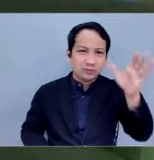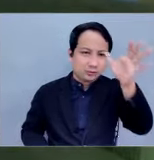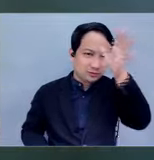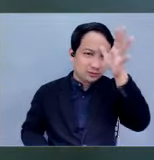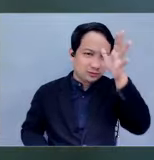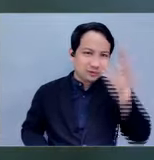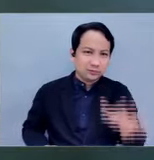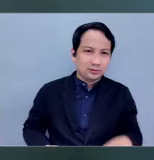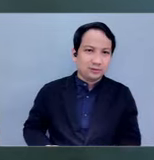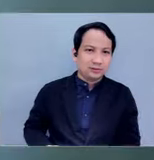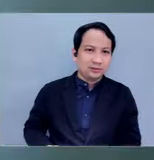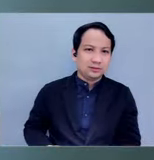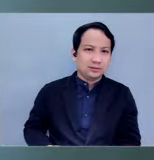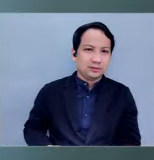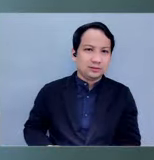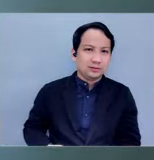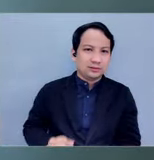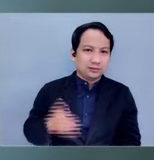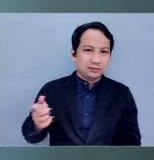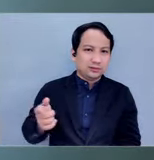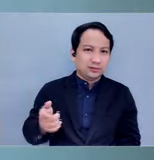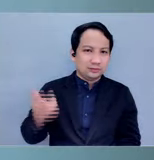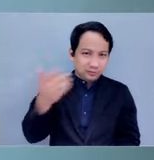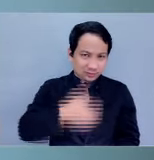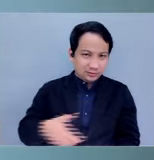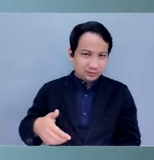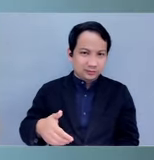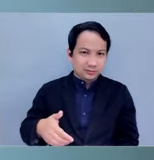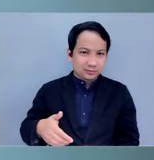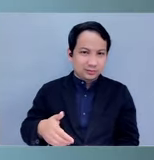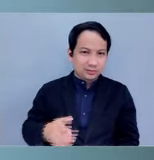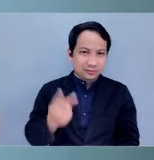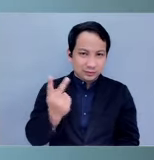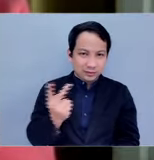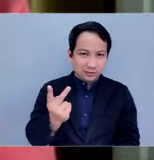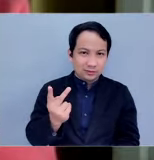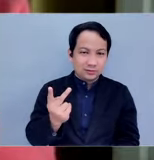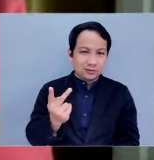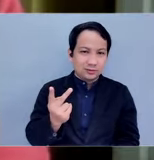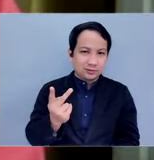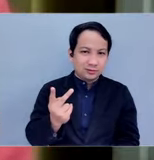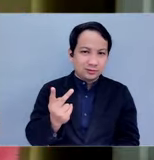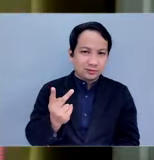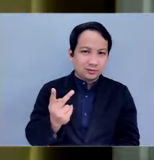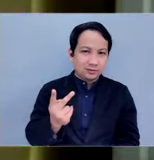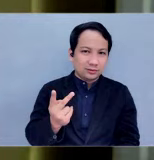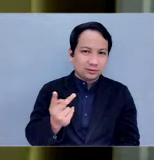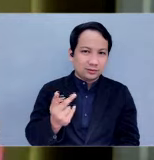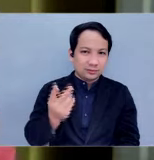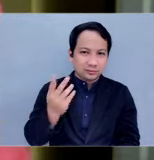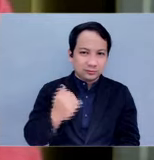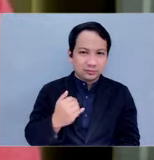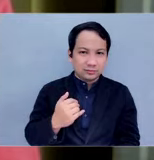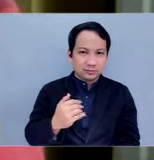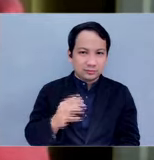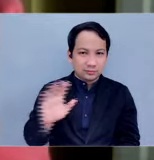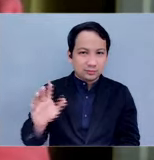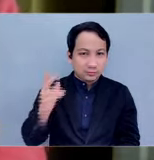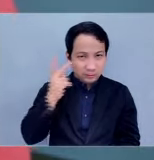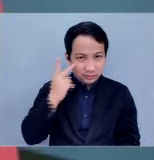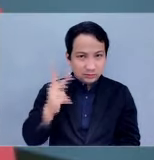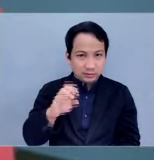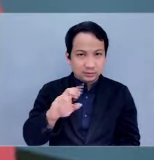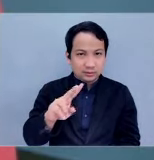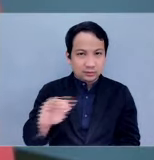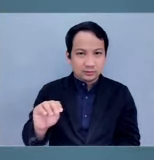naman, sis. Naturingang single ka pa naman, tapos dalawa pala nakasali si sayo. Ah, basta si Kevin na lang kasi mas mabait siya kaysa kay